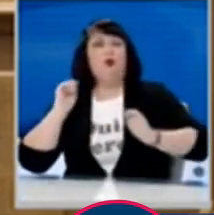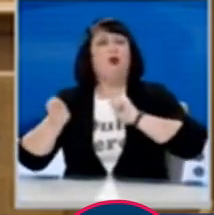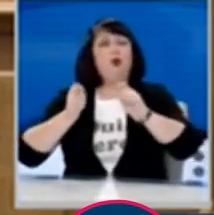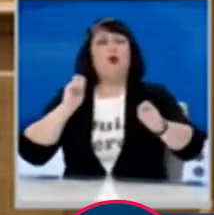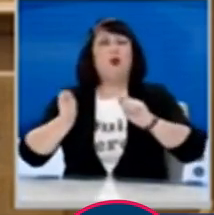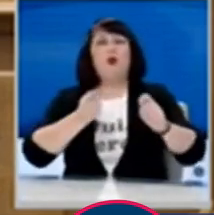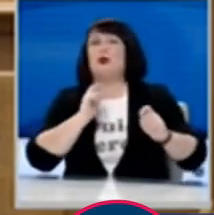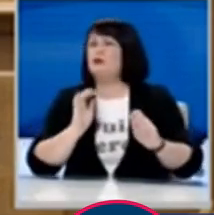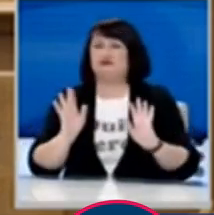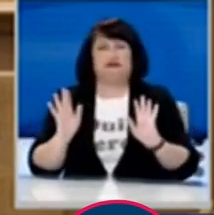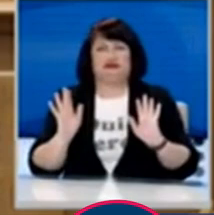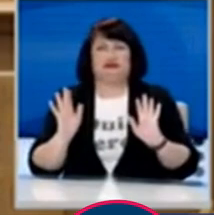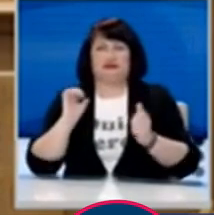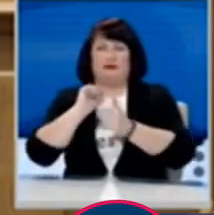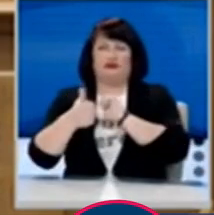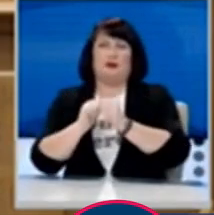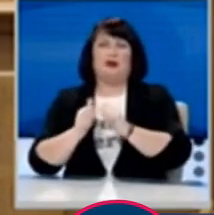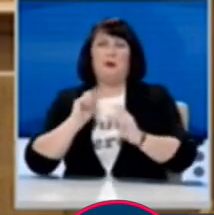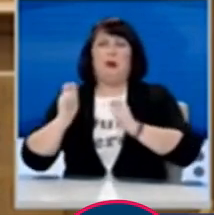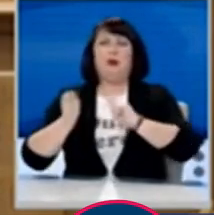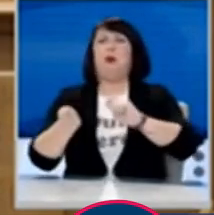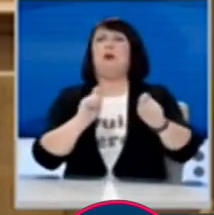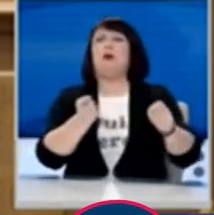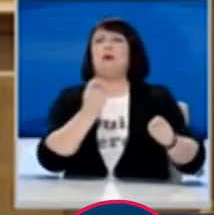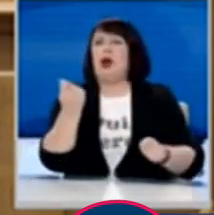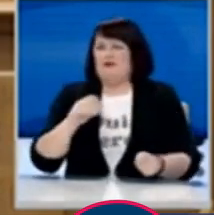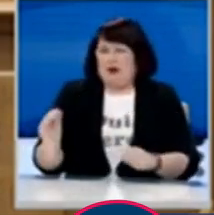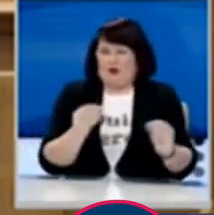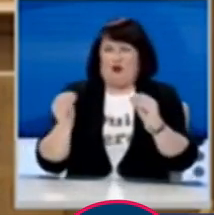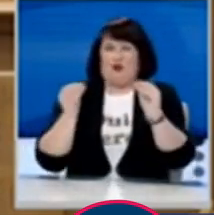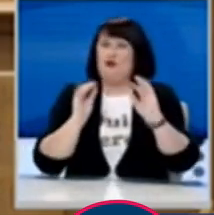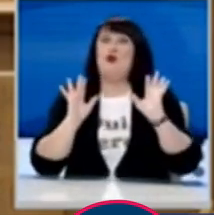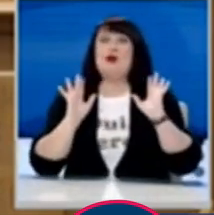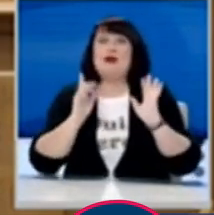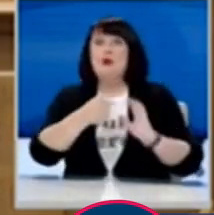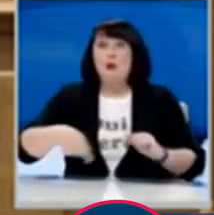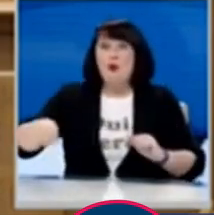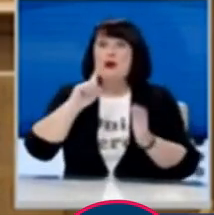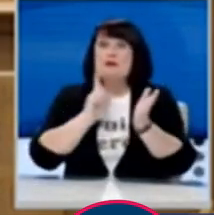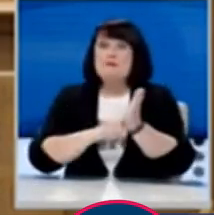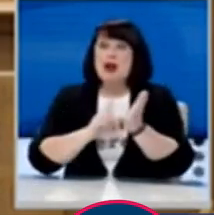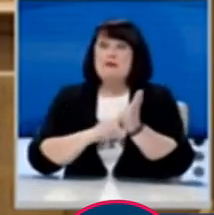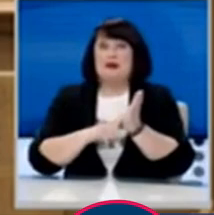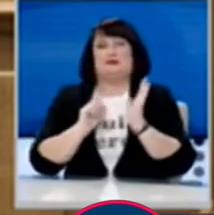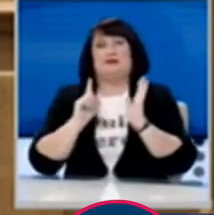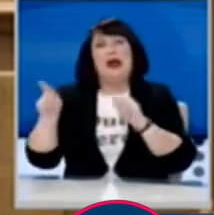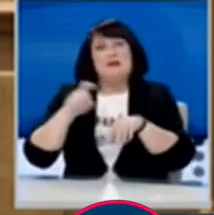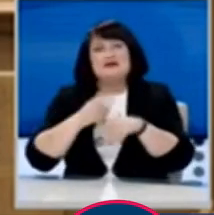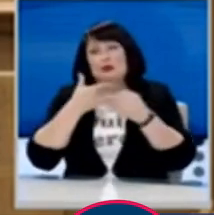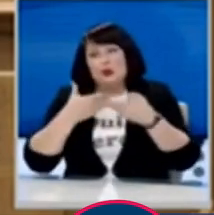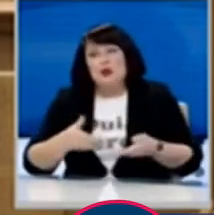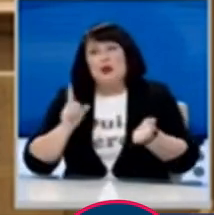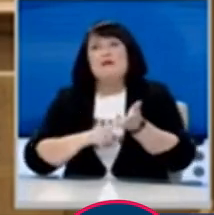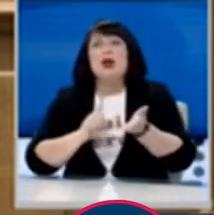ούτε πολλαπλασιάζονται αυτόματα. Στο εξής, όλοι πρέπει να συμμετέχουμε στην κοινή